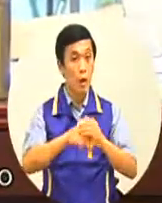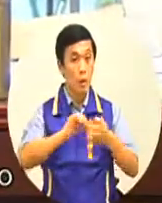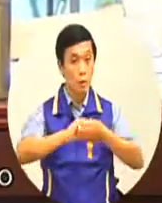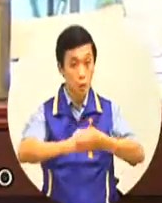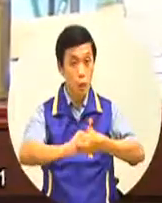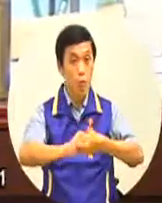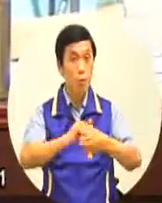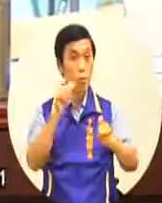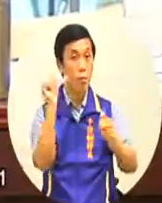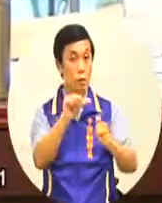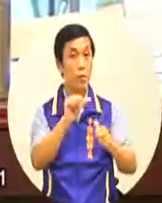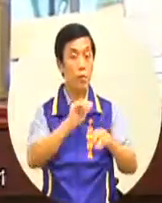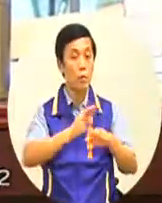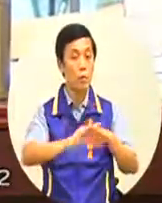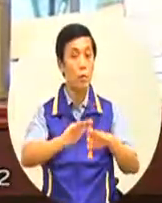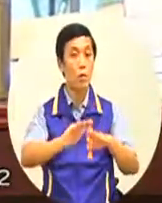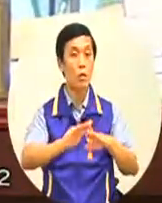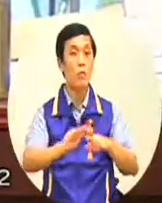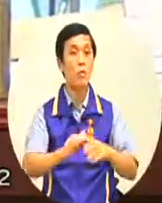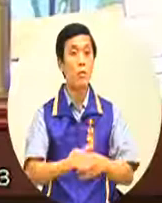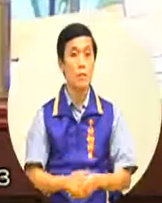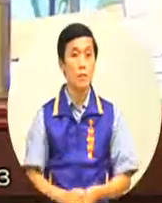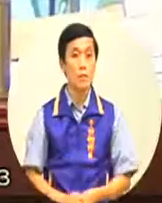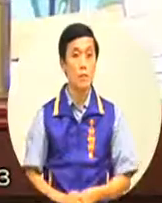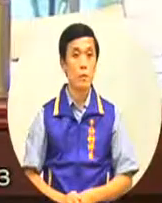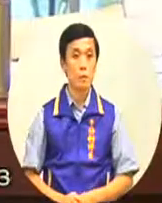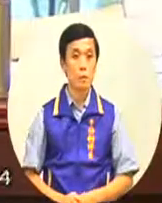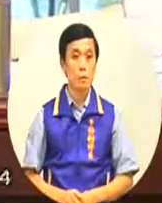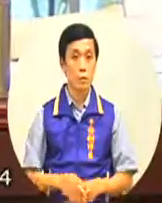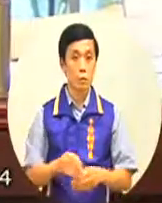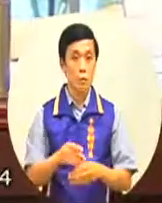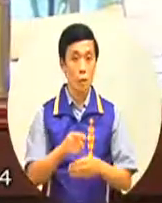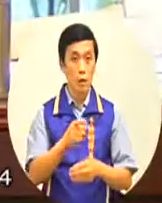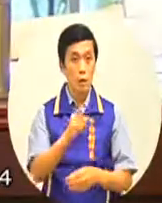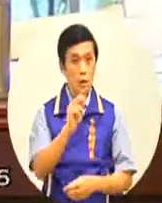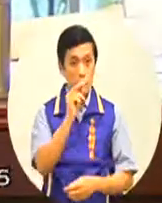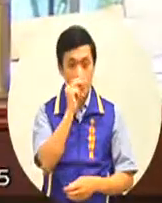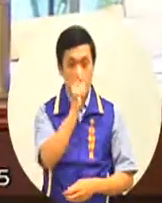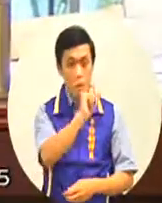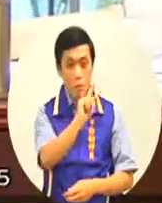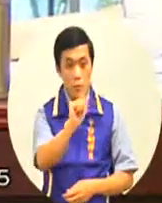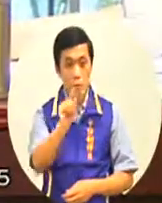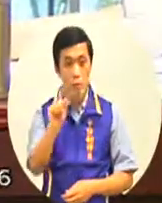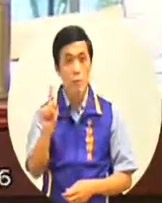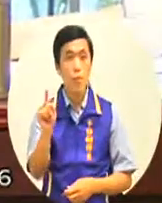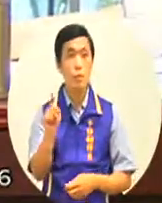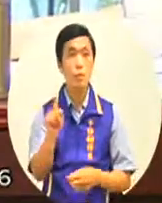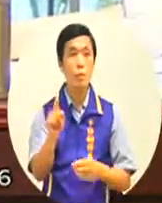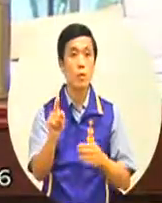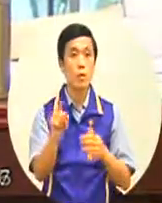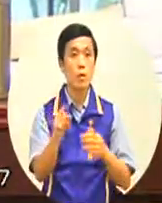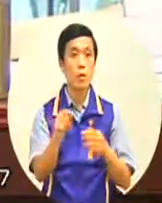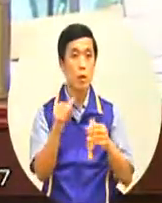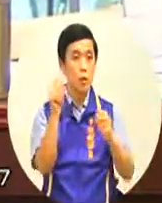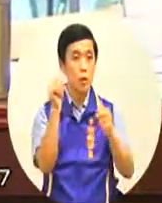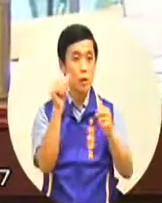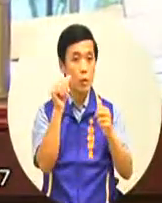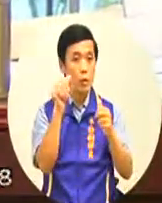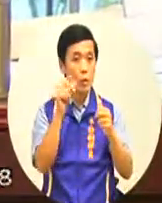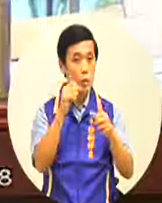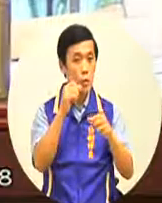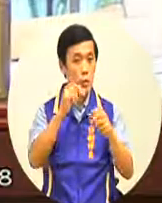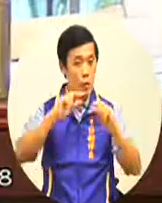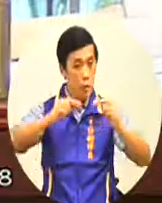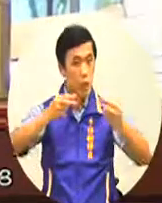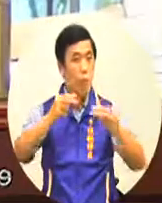罚，不会因为说是有什么样子特别的关心，所以就有不同的一个作为哈，这是我